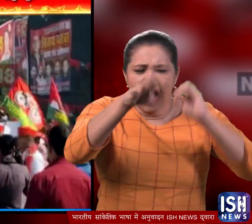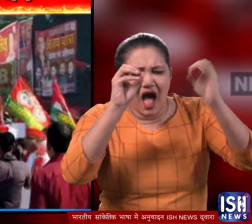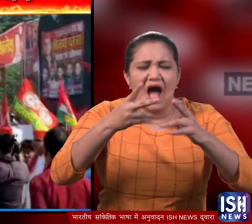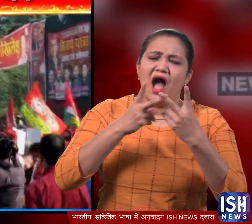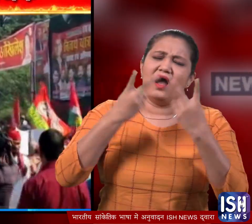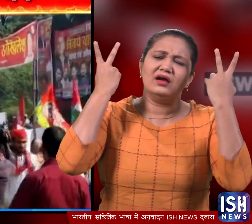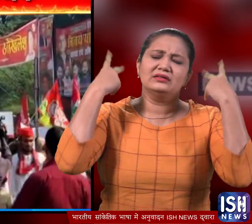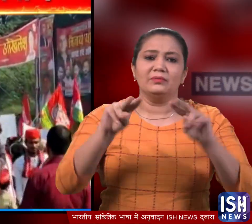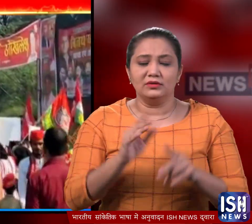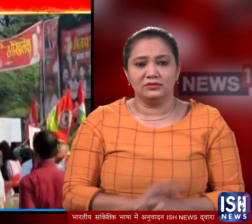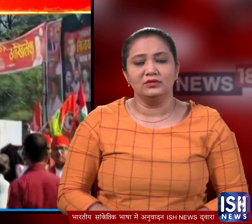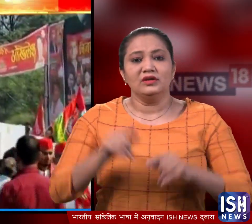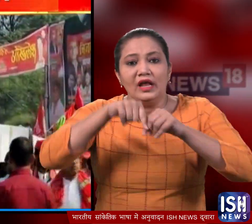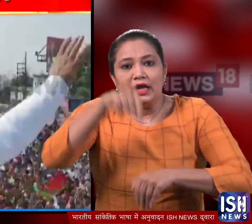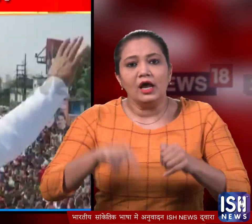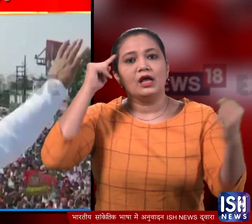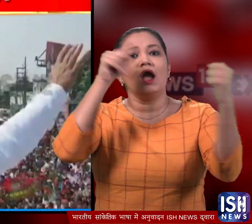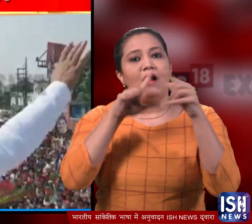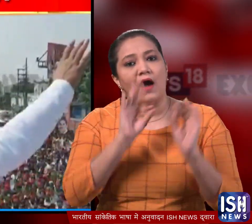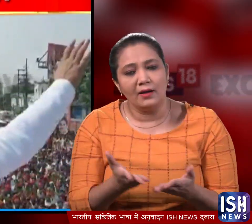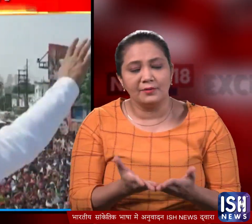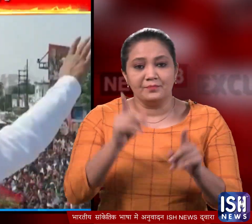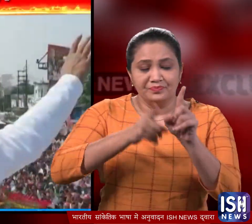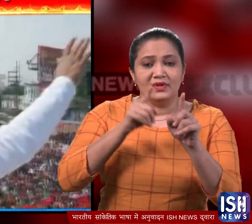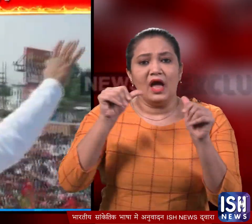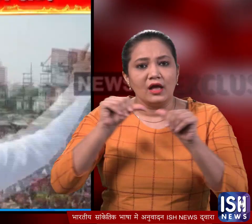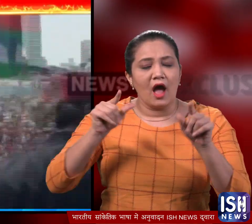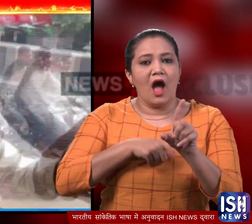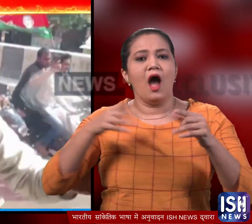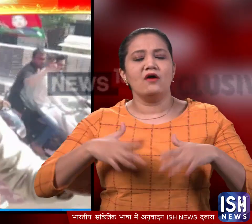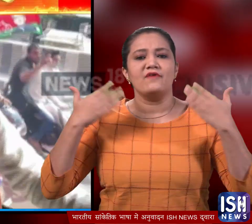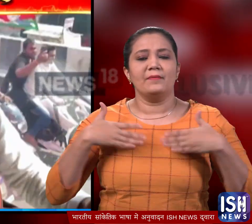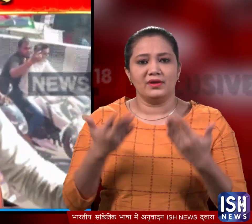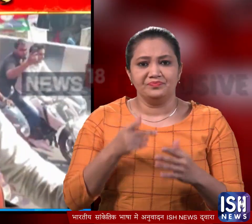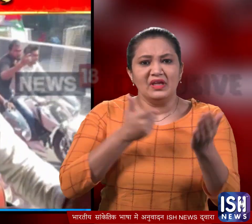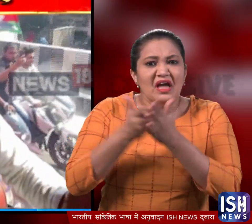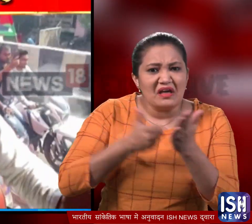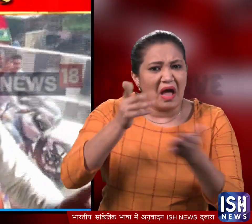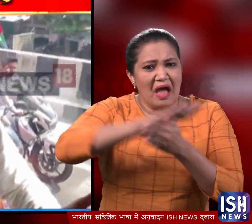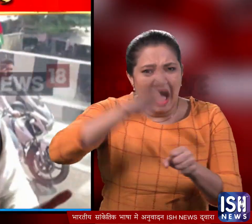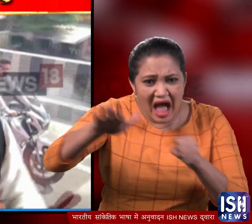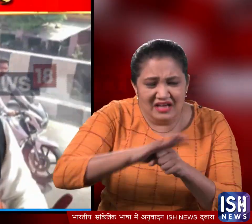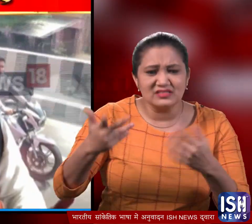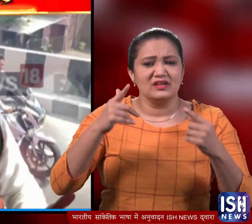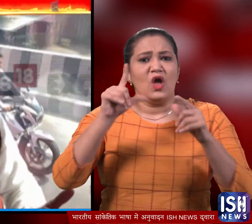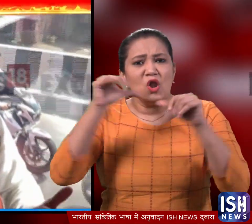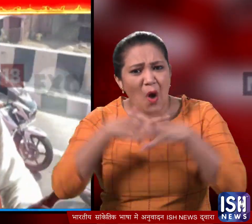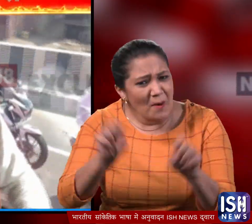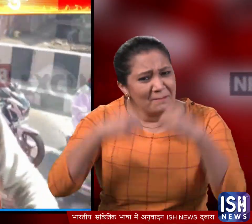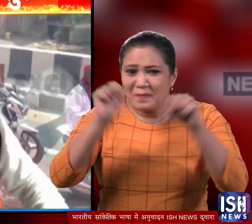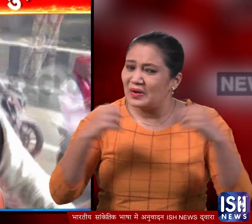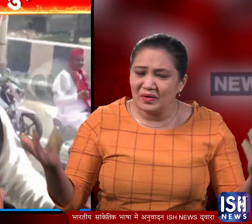जाती। चुनावी बिगुल फूंकने के मकसद से निकली इस यात्रा से अखिलेश गदगद नजर आए। वहाँ किसान कुचले गए हैं, बल्कि कानून कुचलने की तैयारी